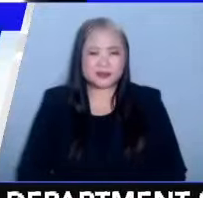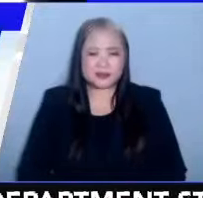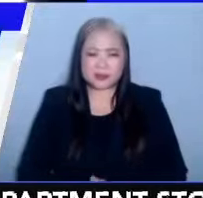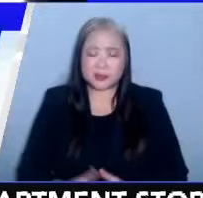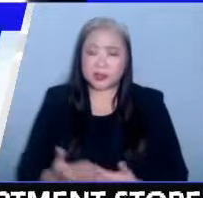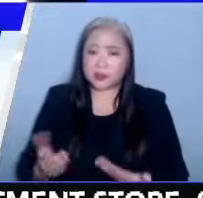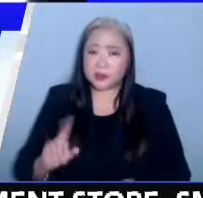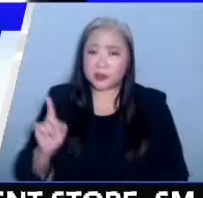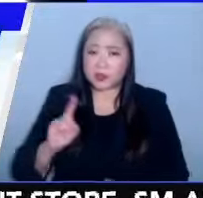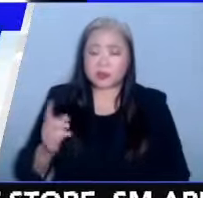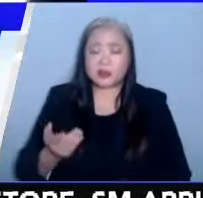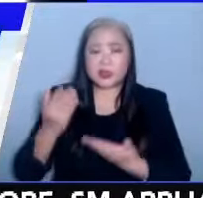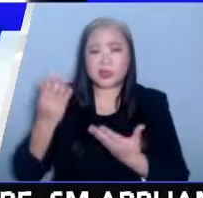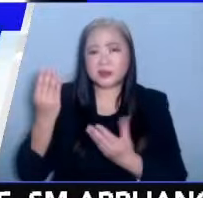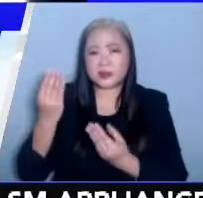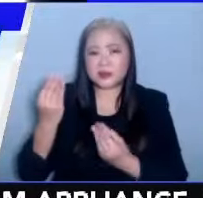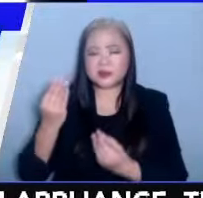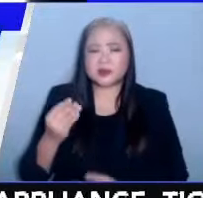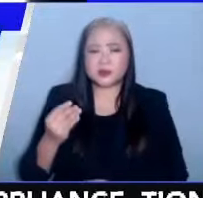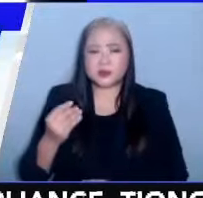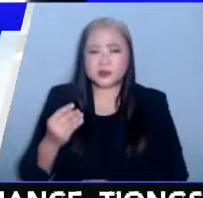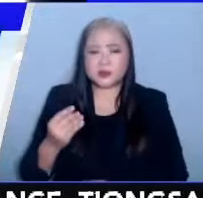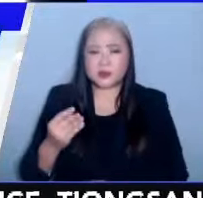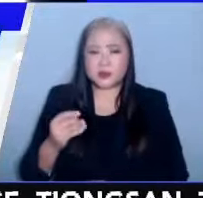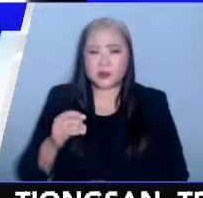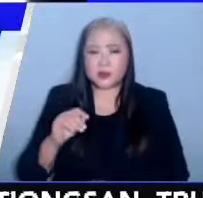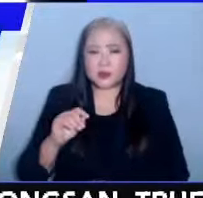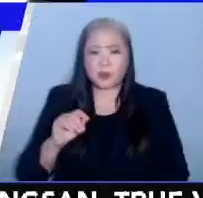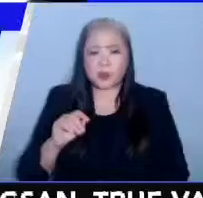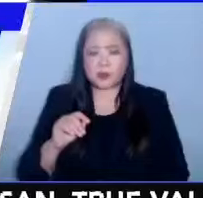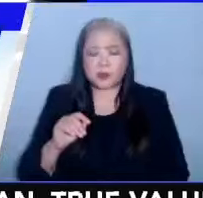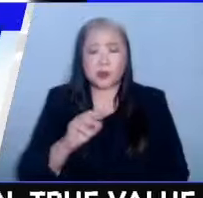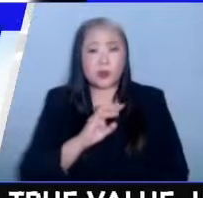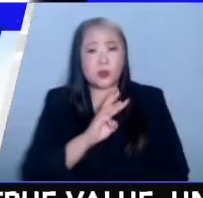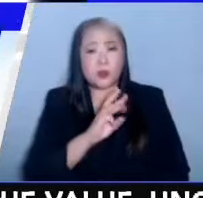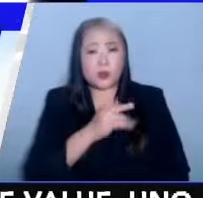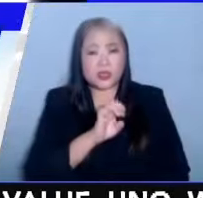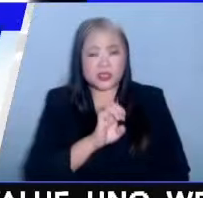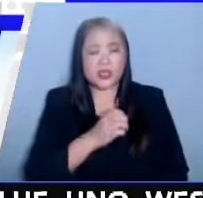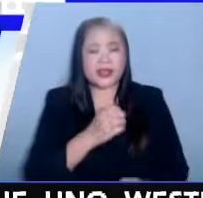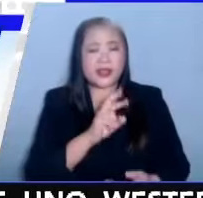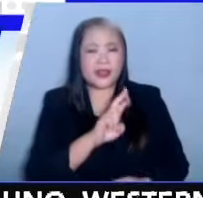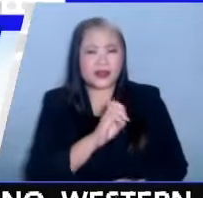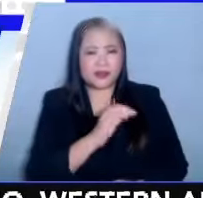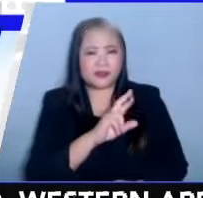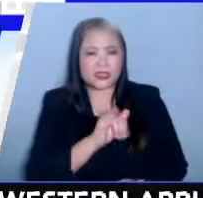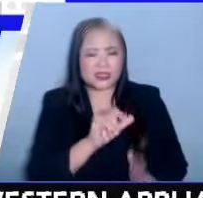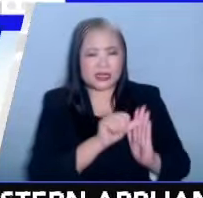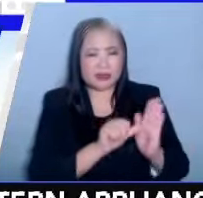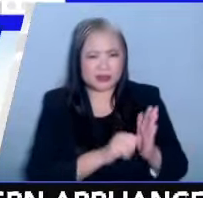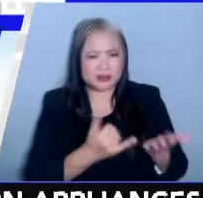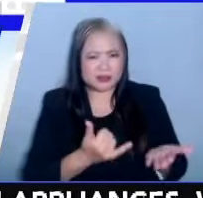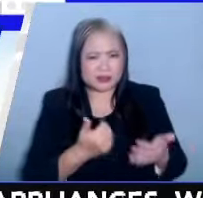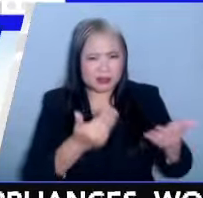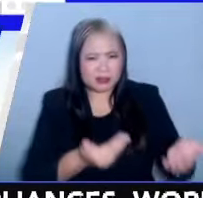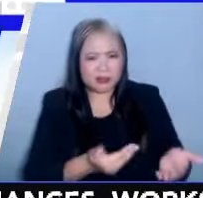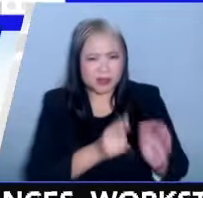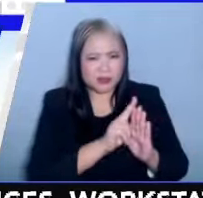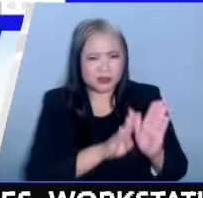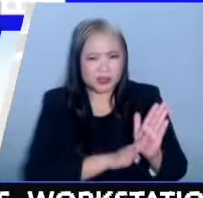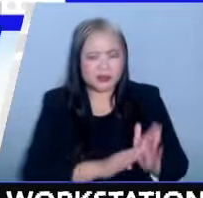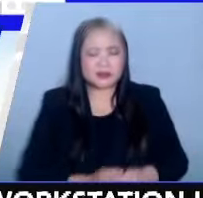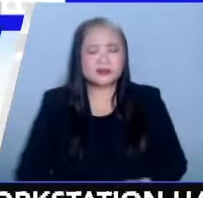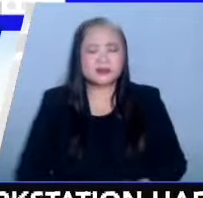wage recovery act sa camera umuusad na ba ito Paul yyun Ma'am Susan Kaya nga po ang ating last basion of c for the workers